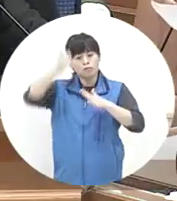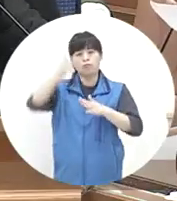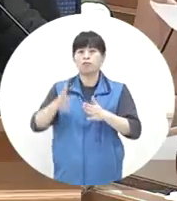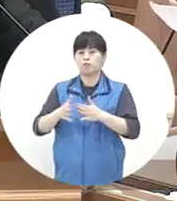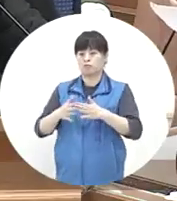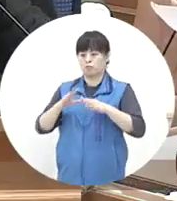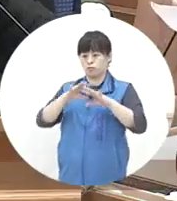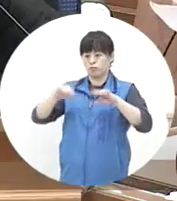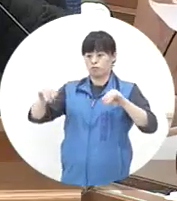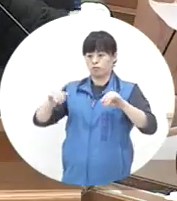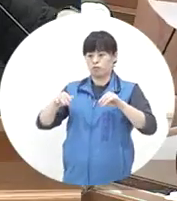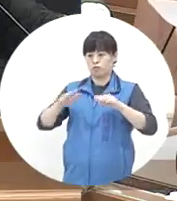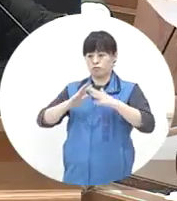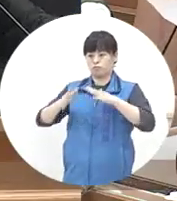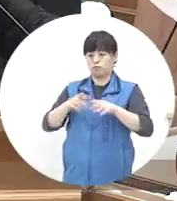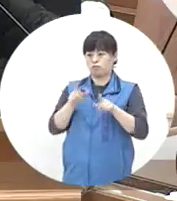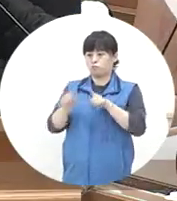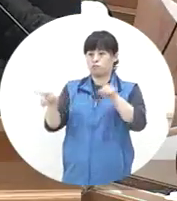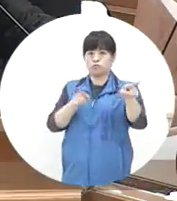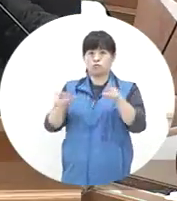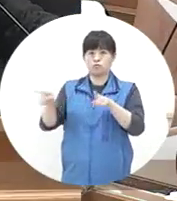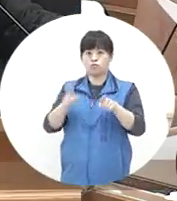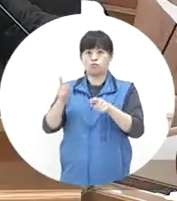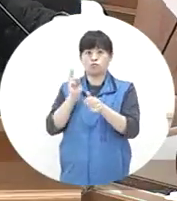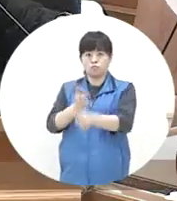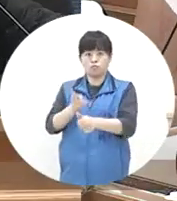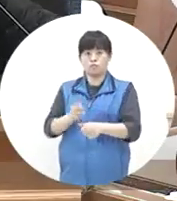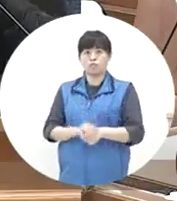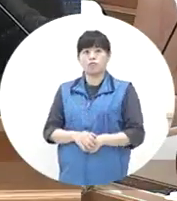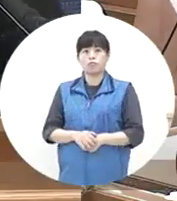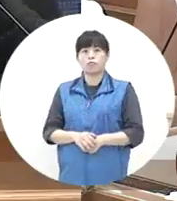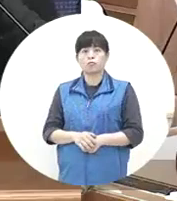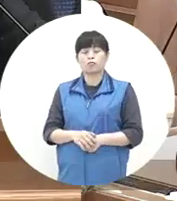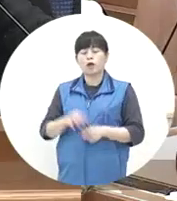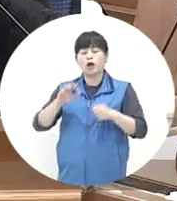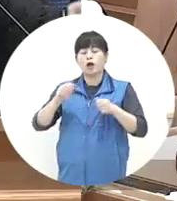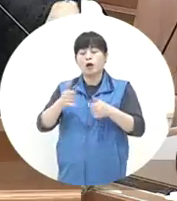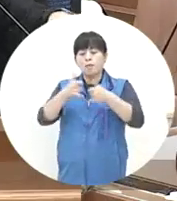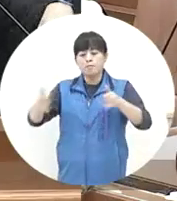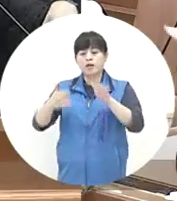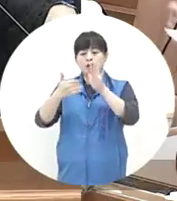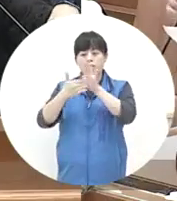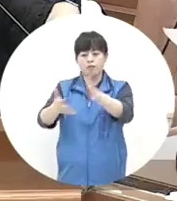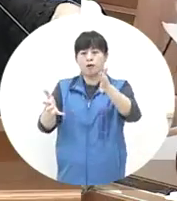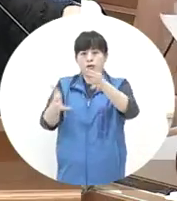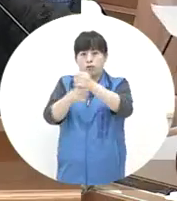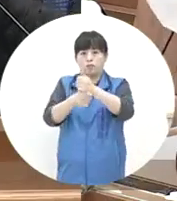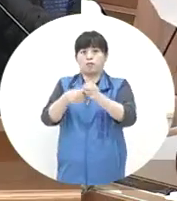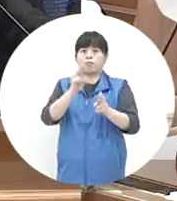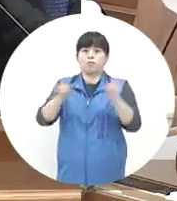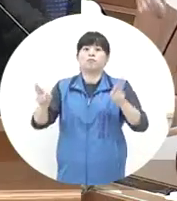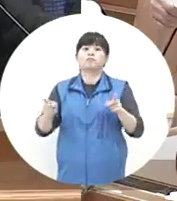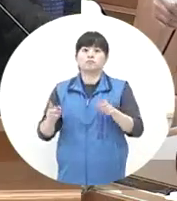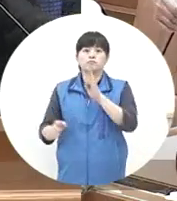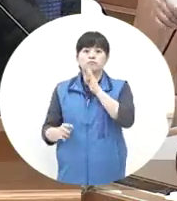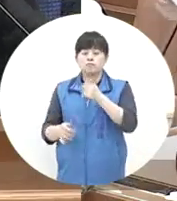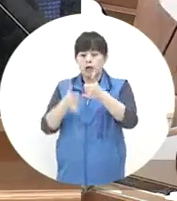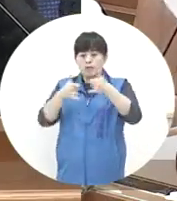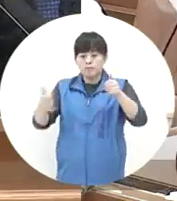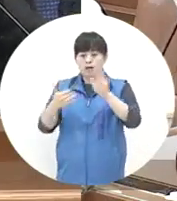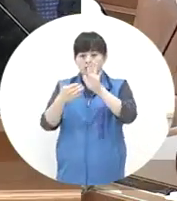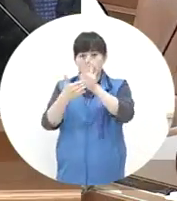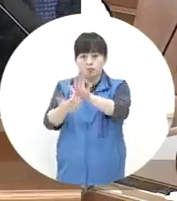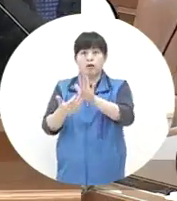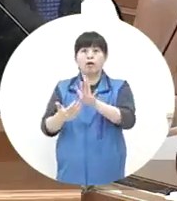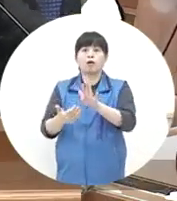地的一个指挥官啊。战 我跟你讲，连长、连长总指挥， 连长的总指挥就在后后 期的总指挥了哈。